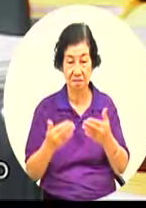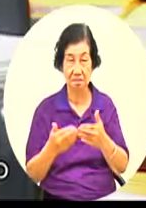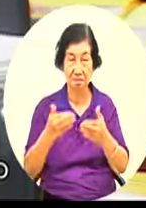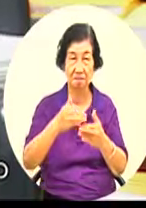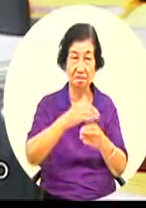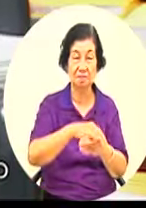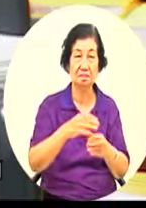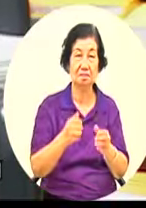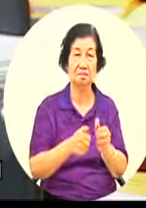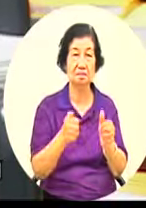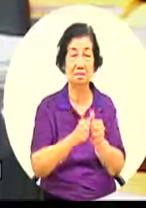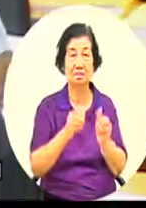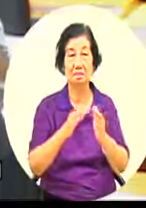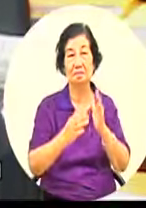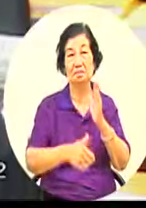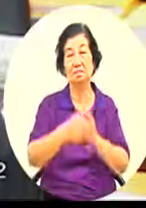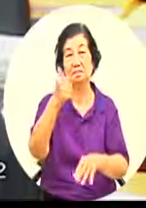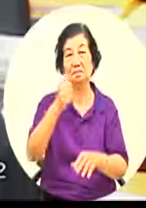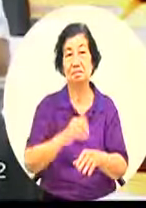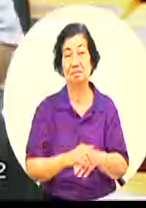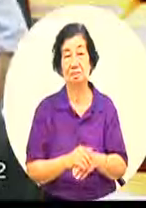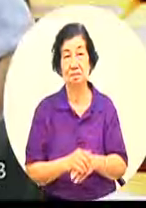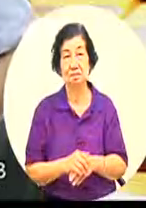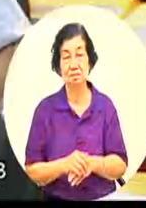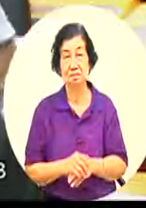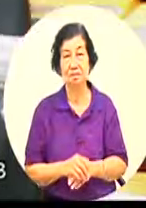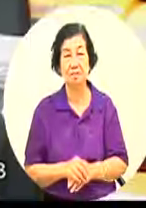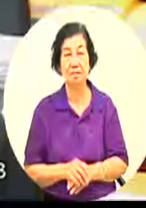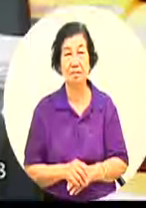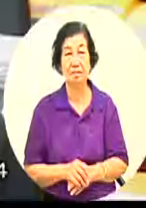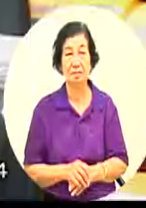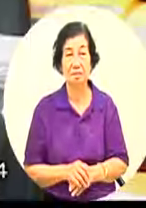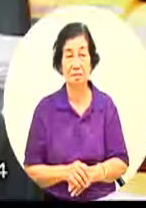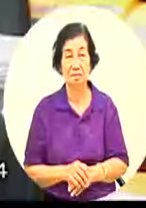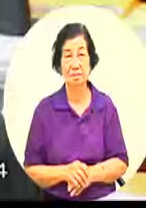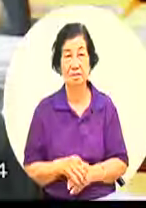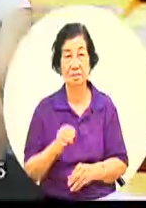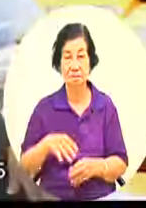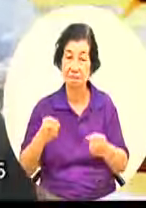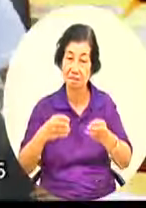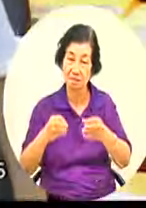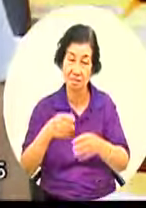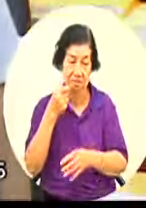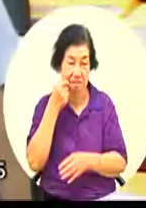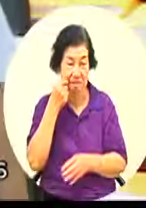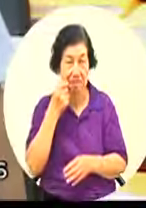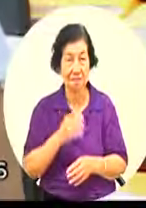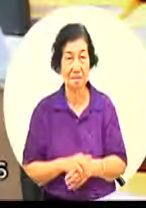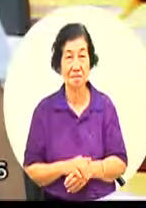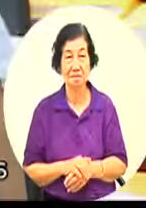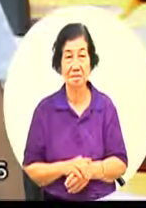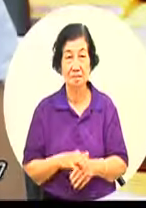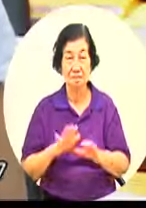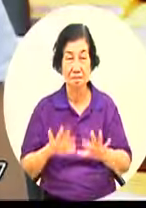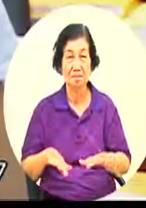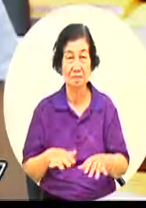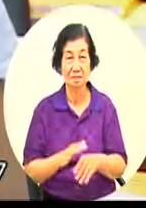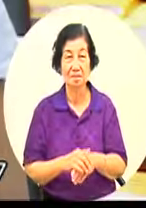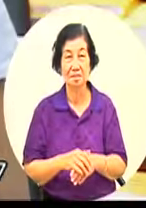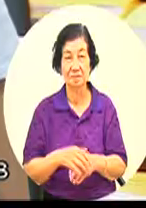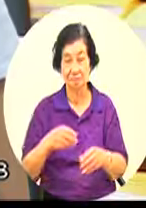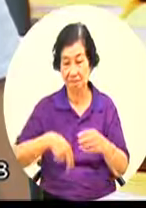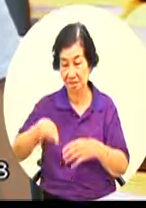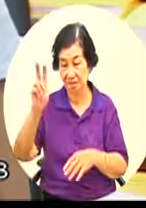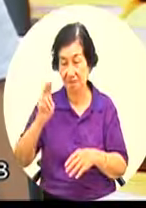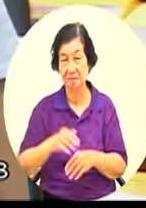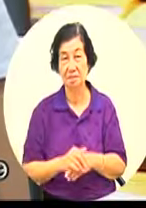啊，因为跟他讲，我觉得有时候就很难讲这一块，既然他不在了，你做给